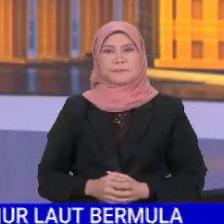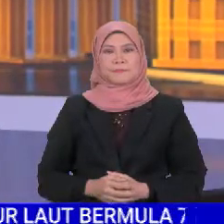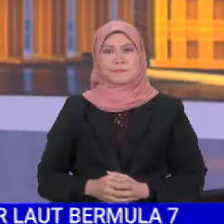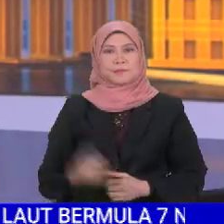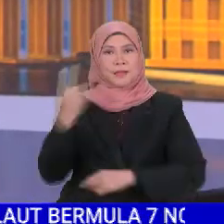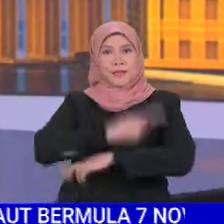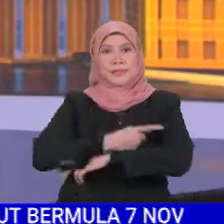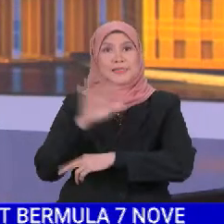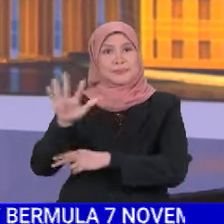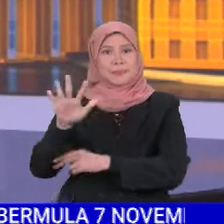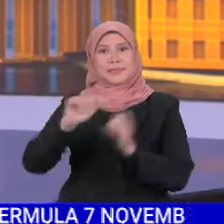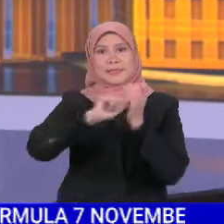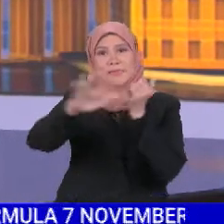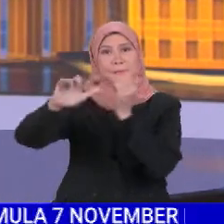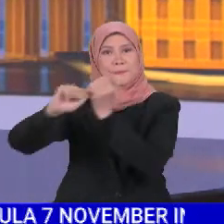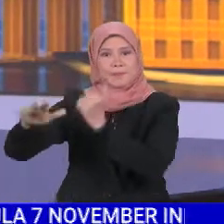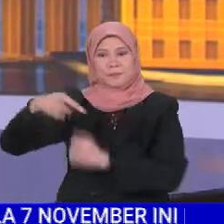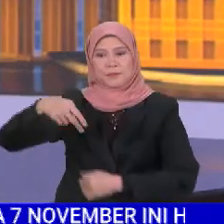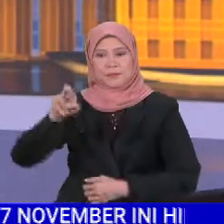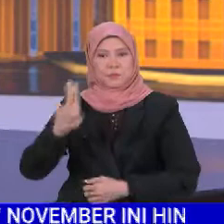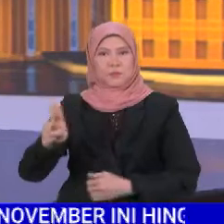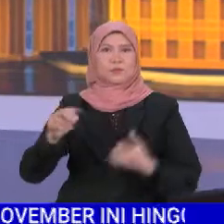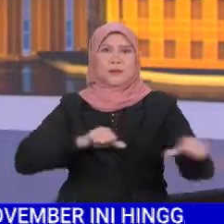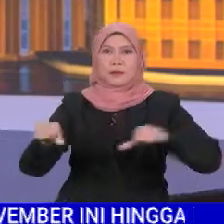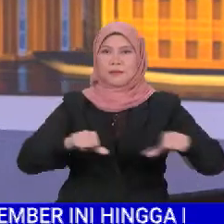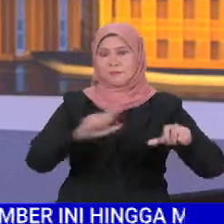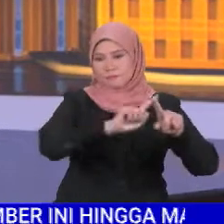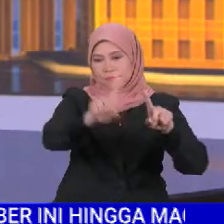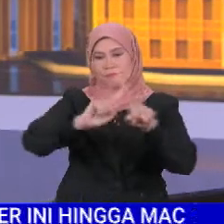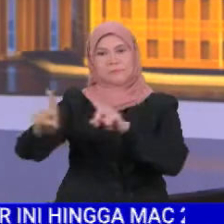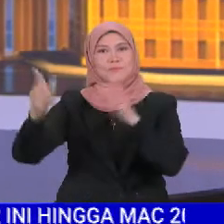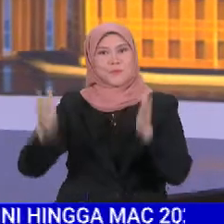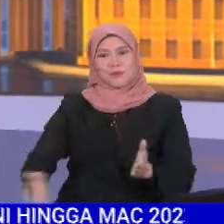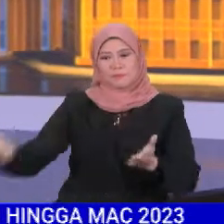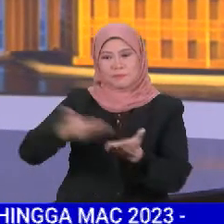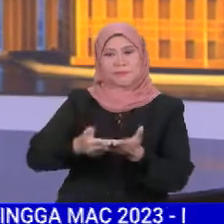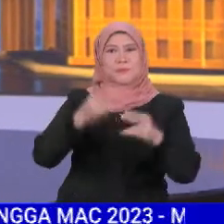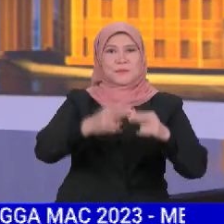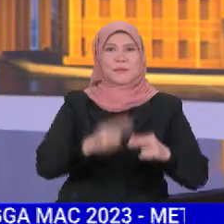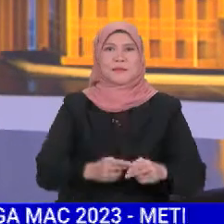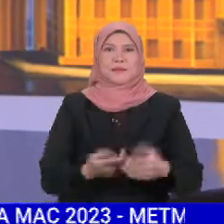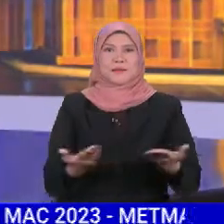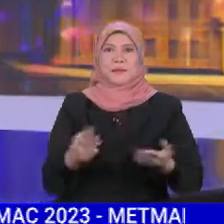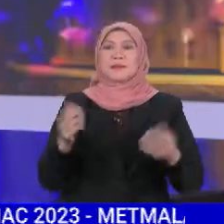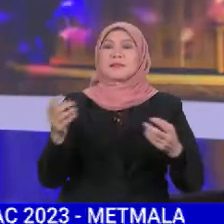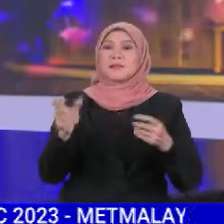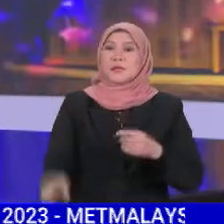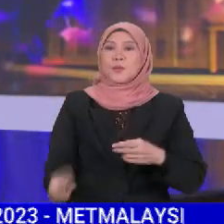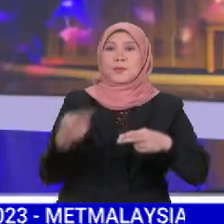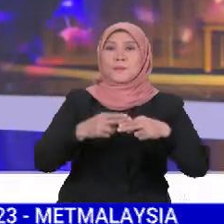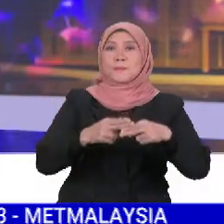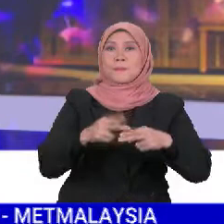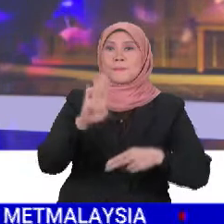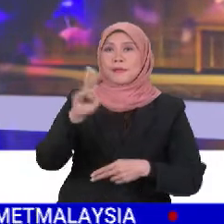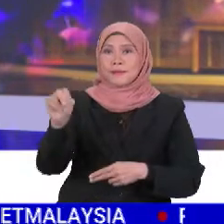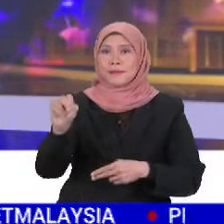Hari kelima kempen PRU15 kian rancak dengan pelbagai aktiviti oleh calon bertanding. Calon Barisan Nasional BN untuk kerusi